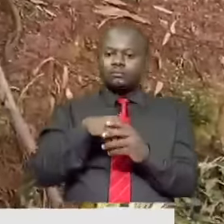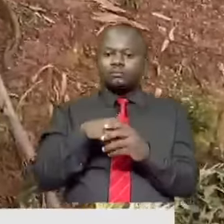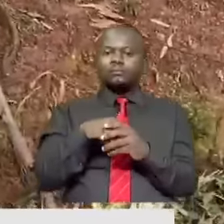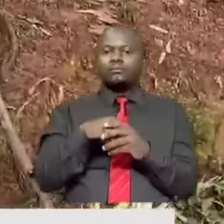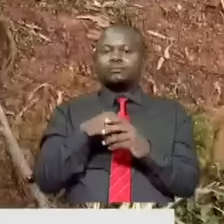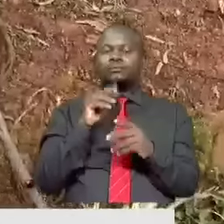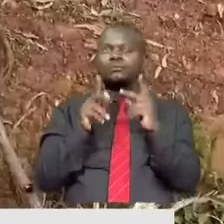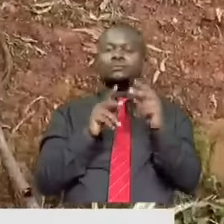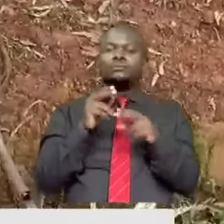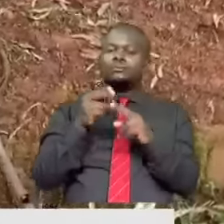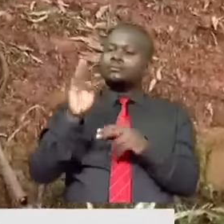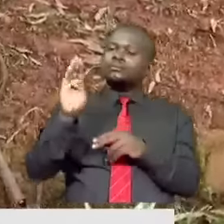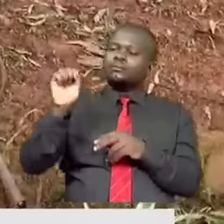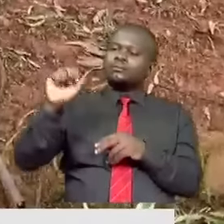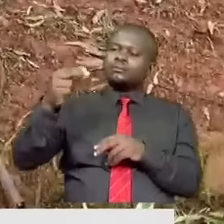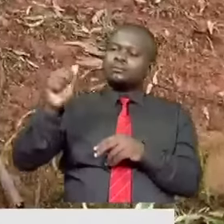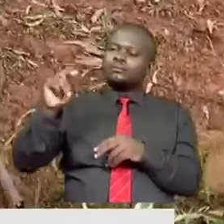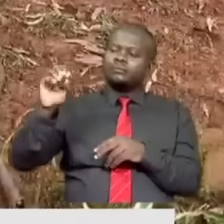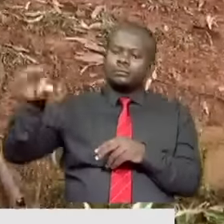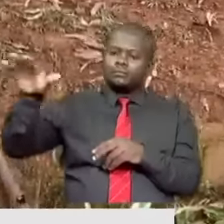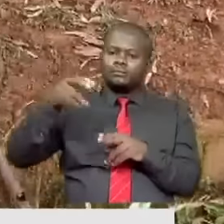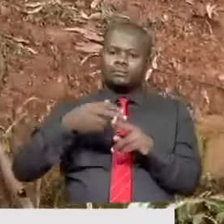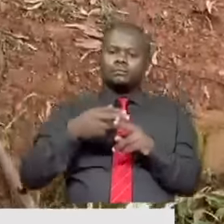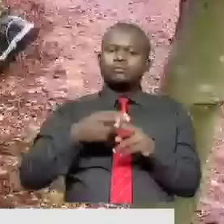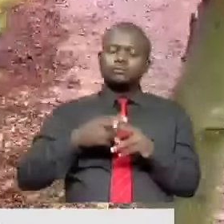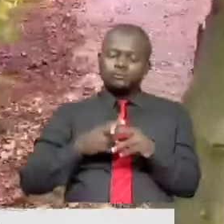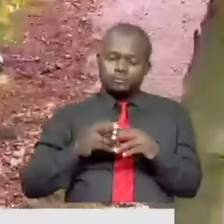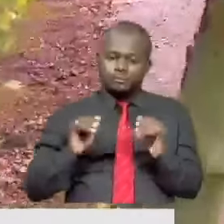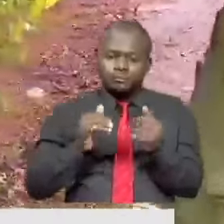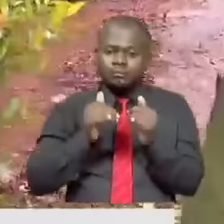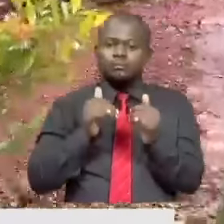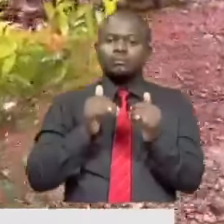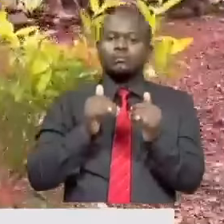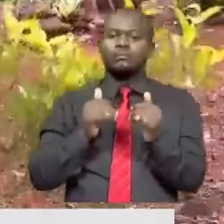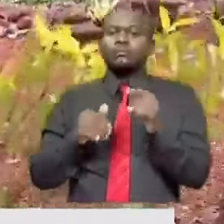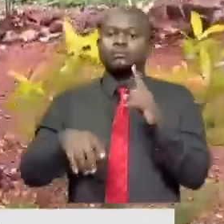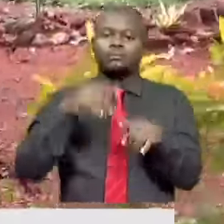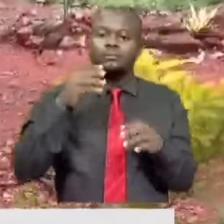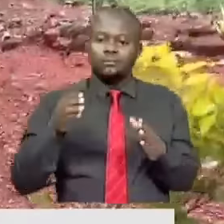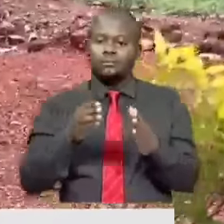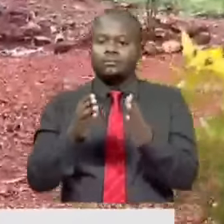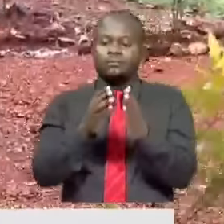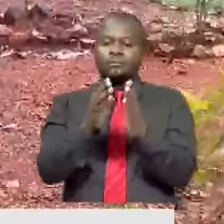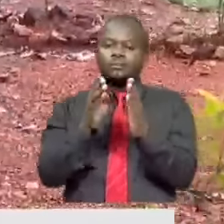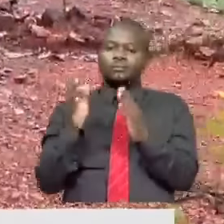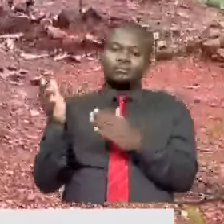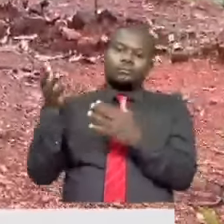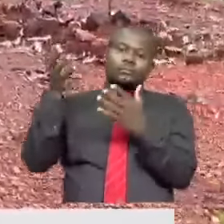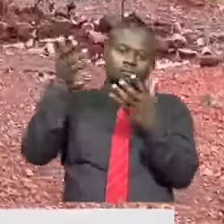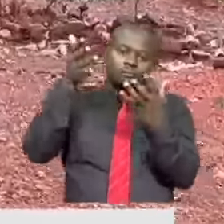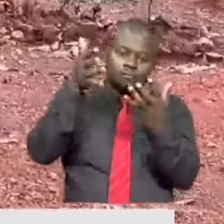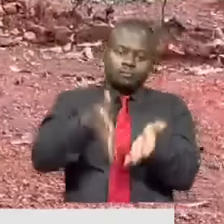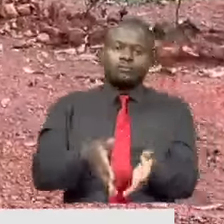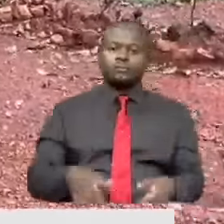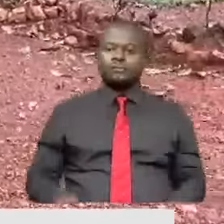Bushano, abantu baza Musaba, uwatiribukaga wese uwo bakamwicira nko mu nzira yagendaga niho barohaga, niho